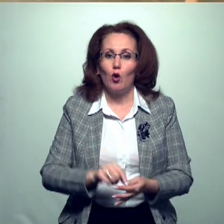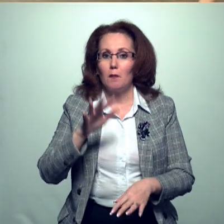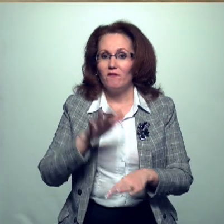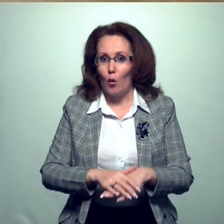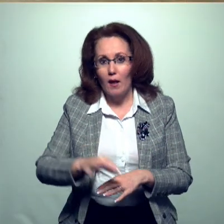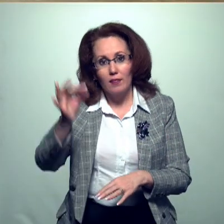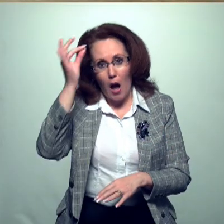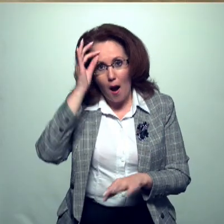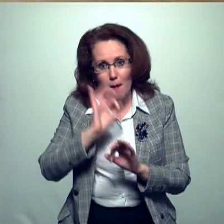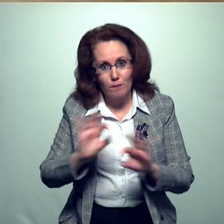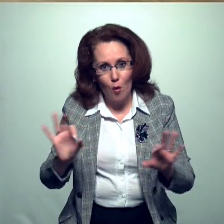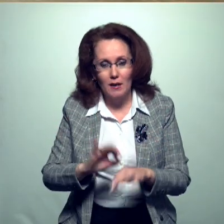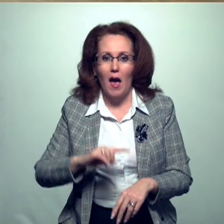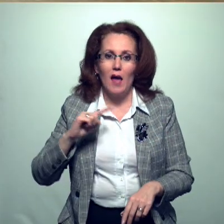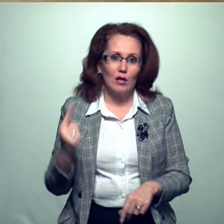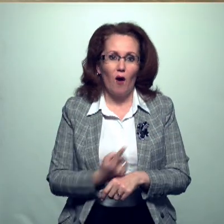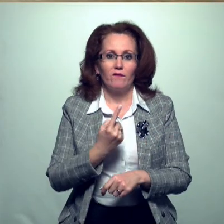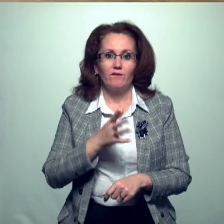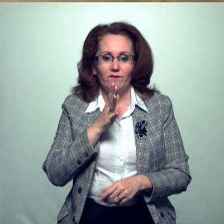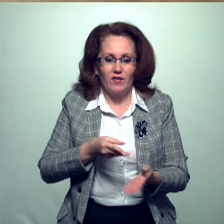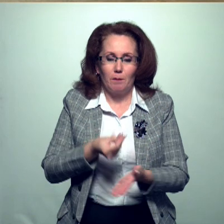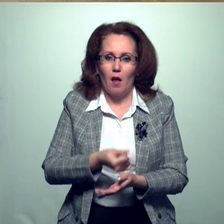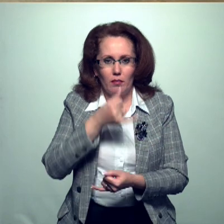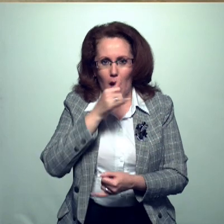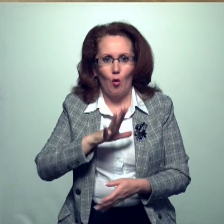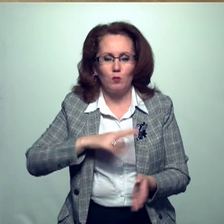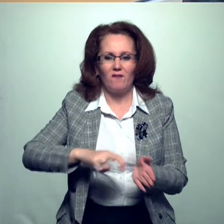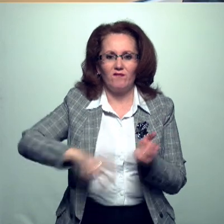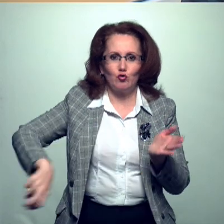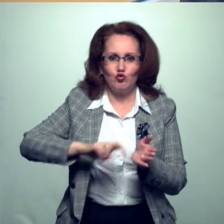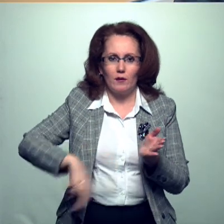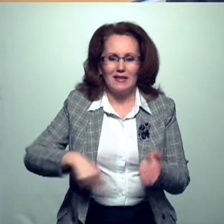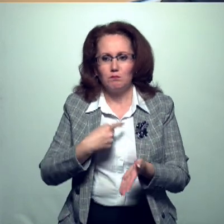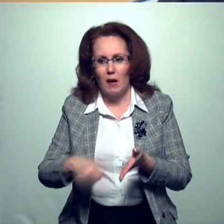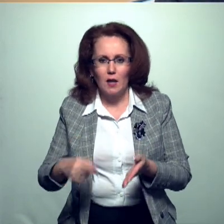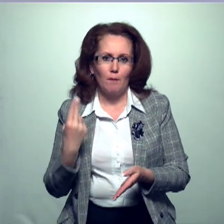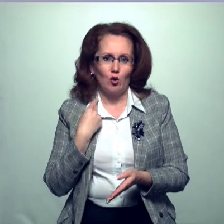фонде также напомнили, из единовременных выплат не могут быть произведены никакие